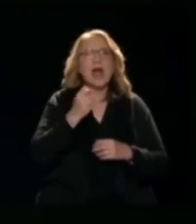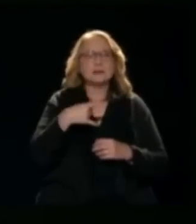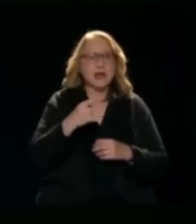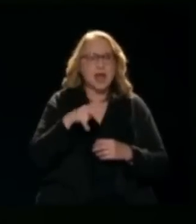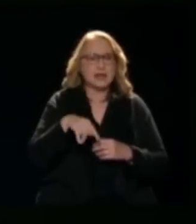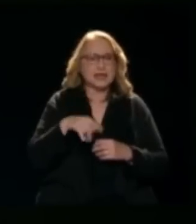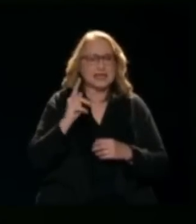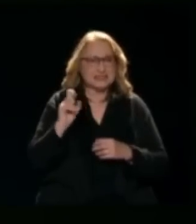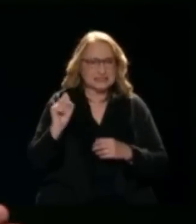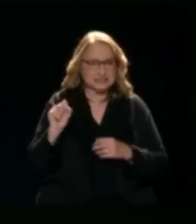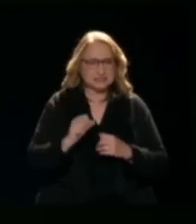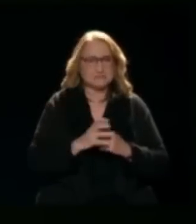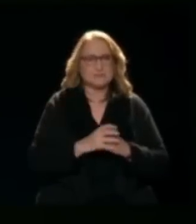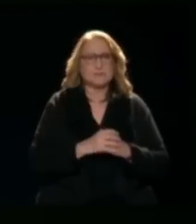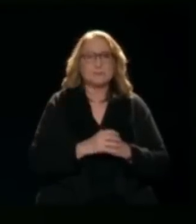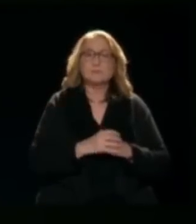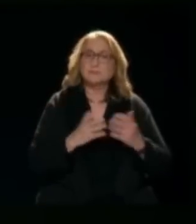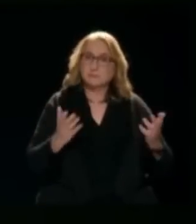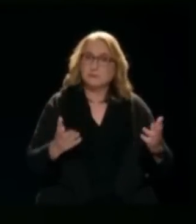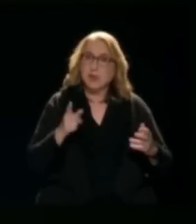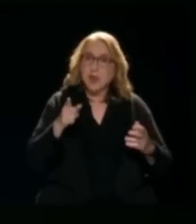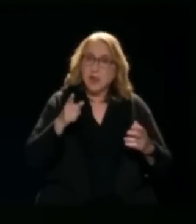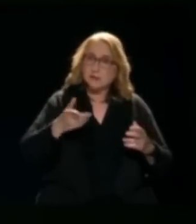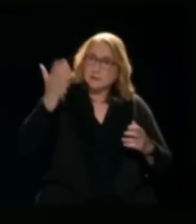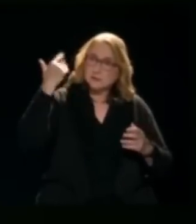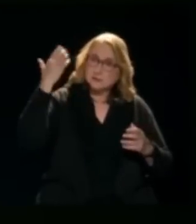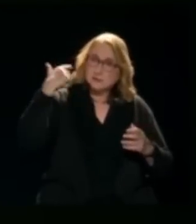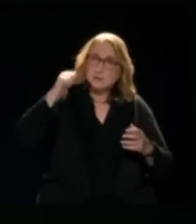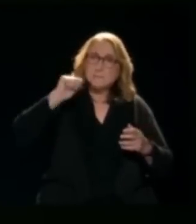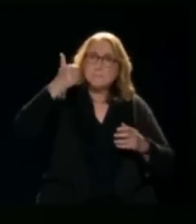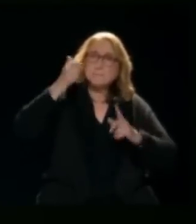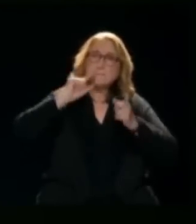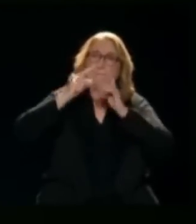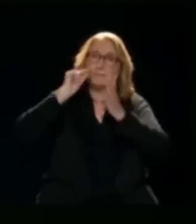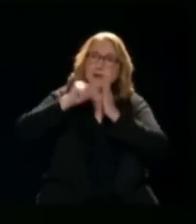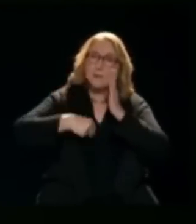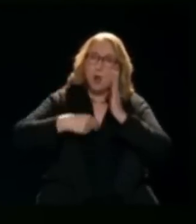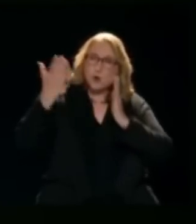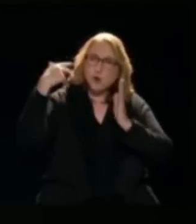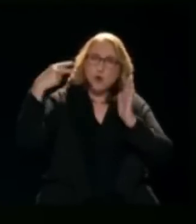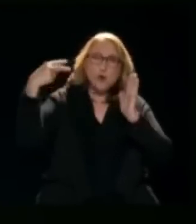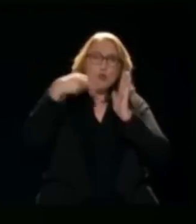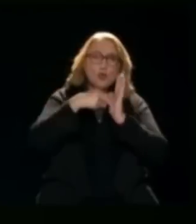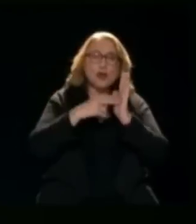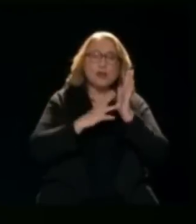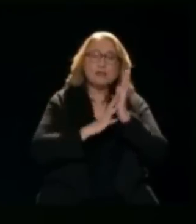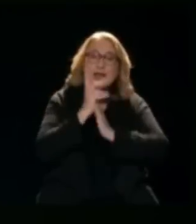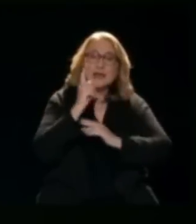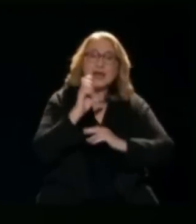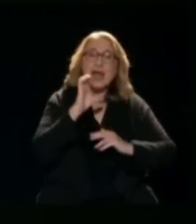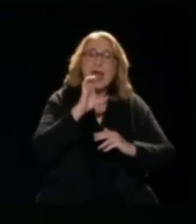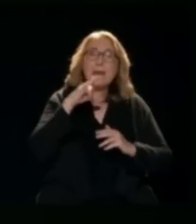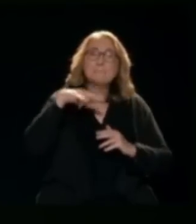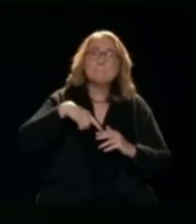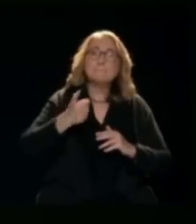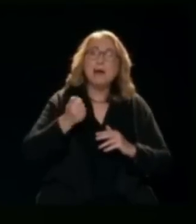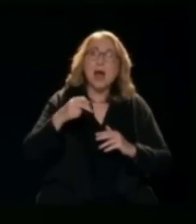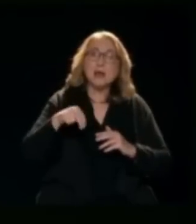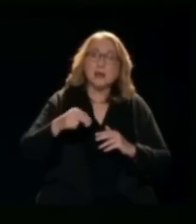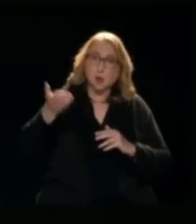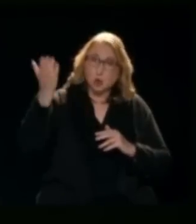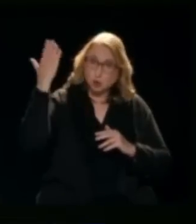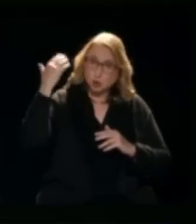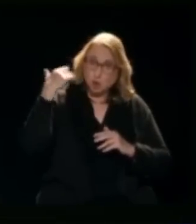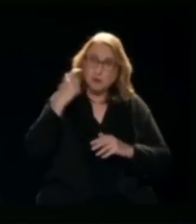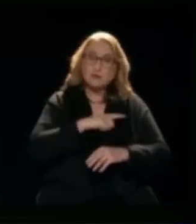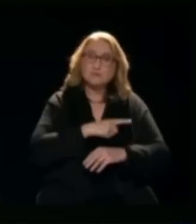παρουσία εκεί τα πρώτα χρόνια του Μνημονίου, το 2011, το ΕΠΑΜ μπήκε πάρα πολύ